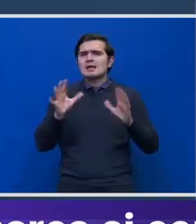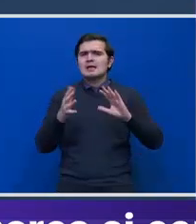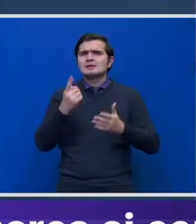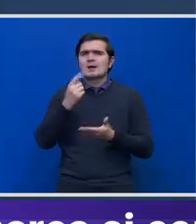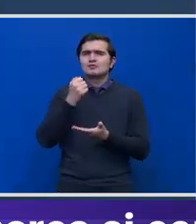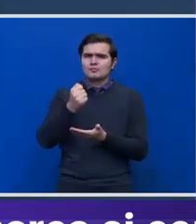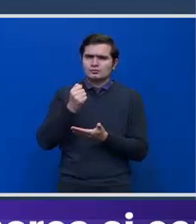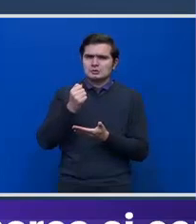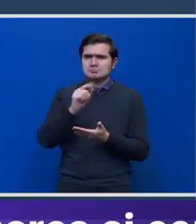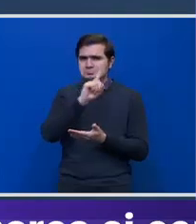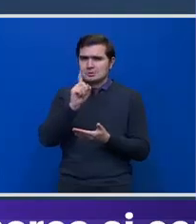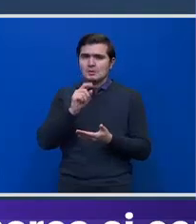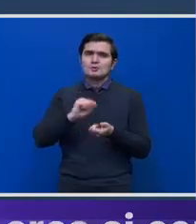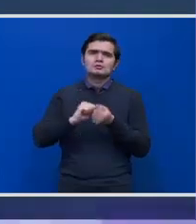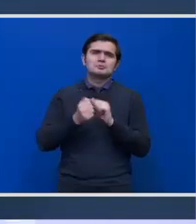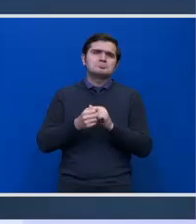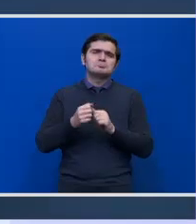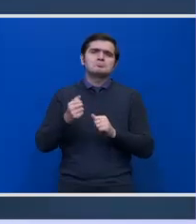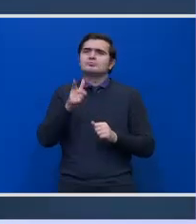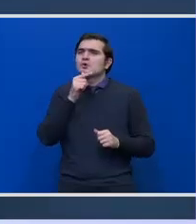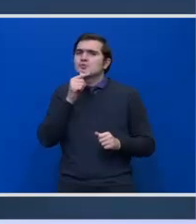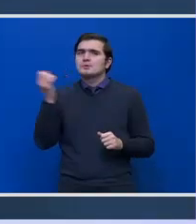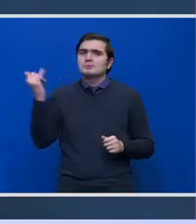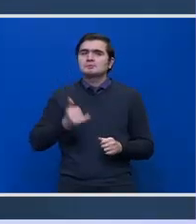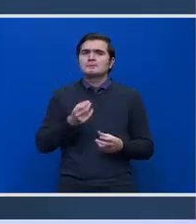buget și, practic, de unde ar urma